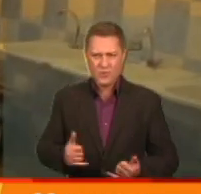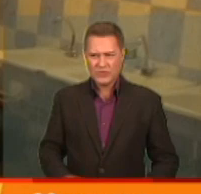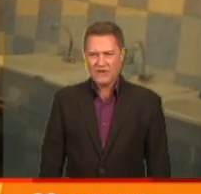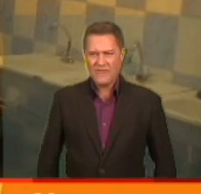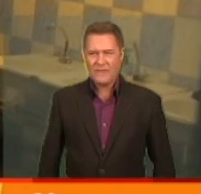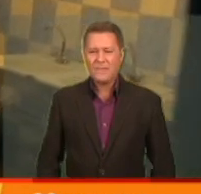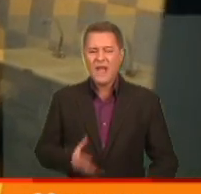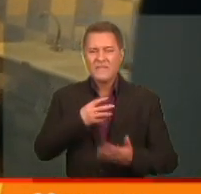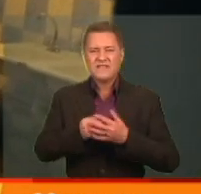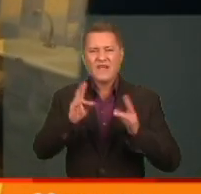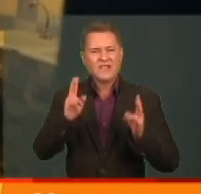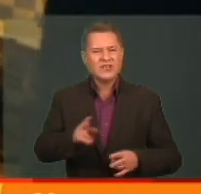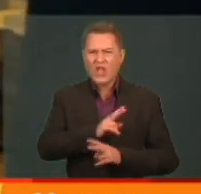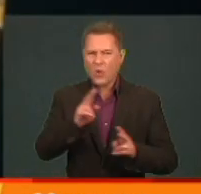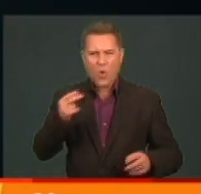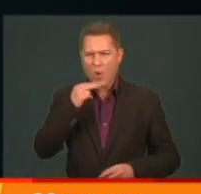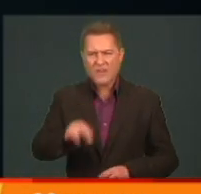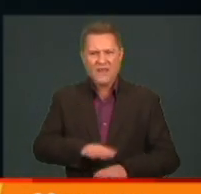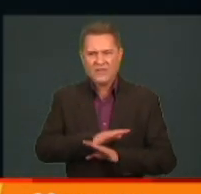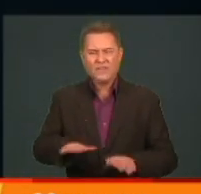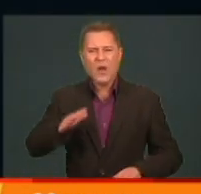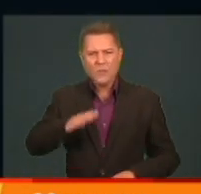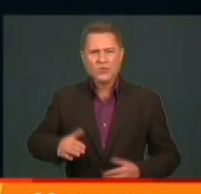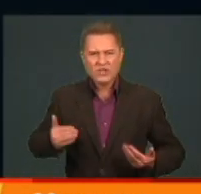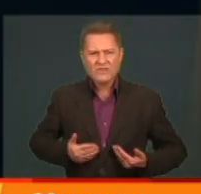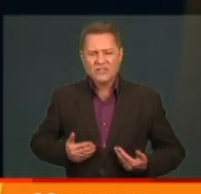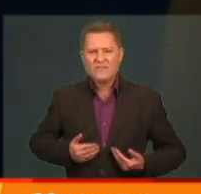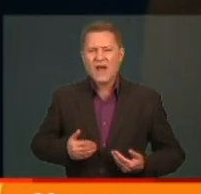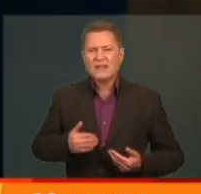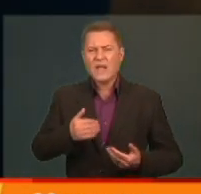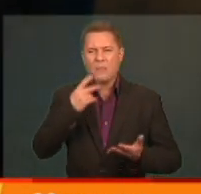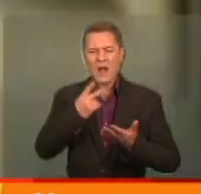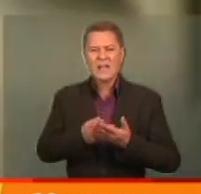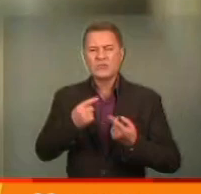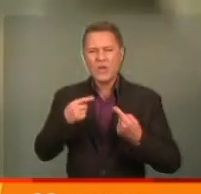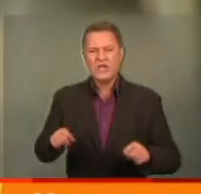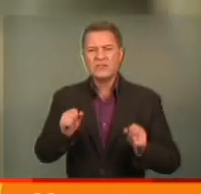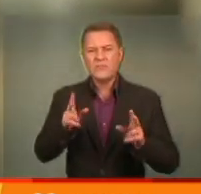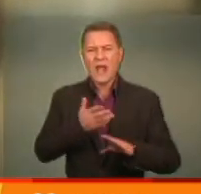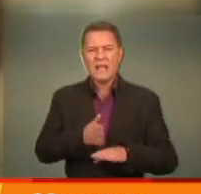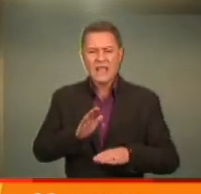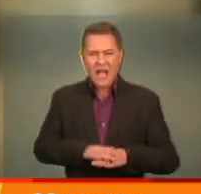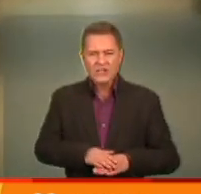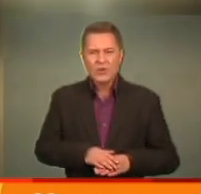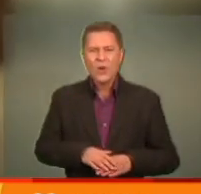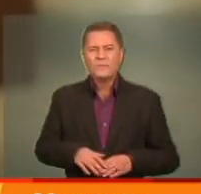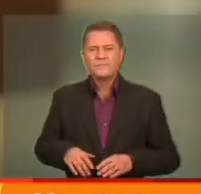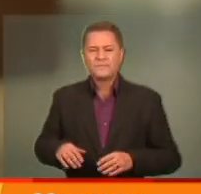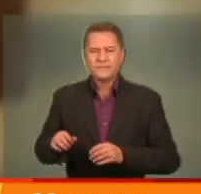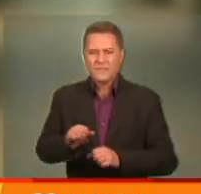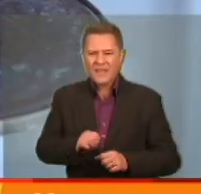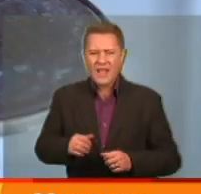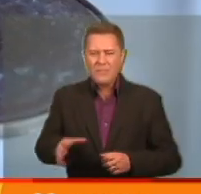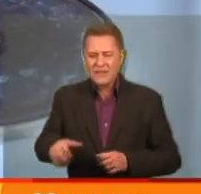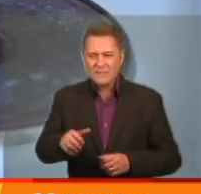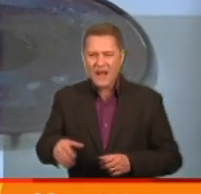Вона така була услужлива. У своїх нещастях нікого не винуватить, мусить виживати. Не показує іншим, як їй тяжко. Про те, що підбирає за іншими